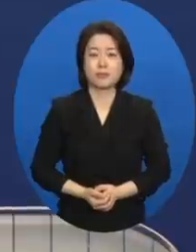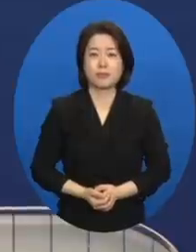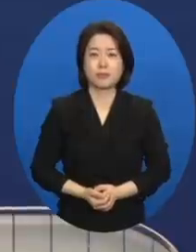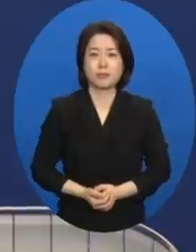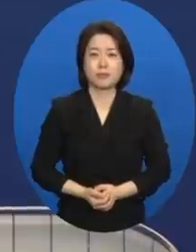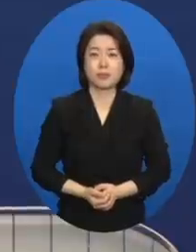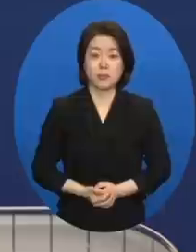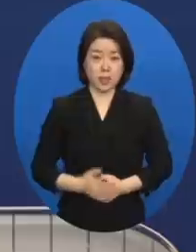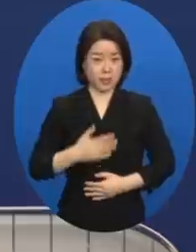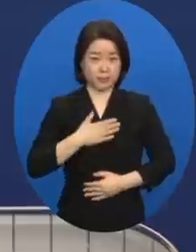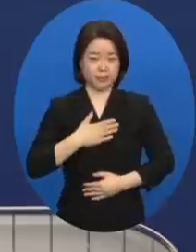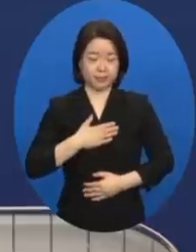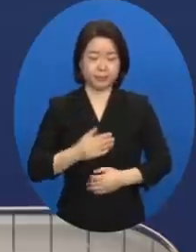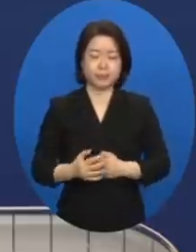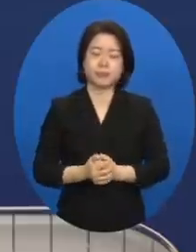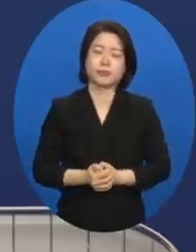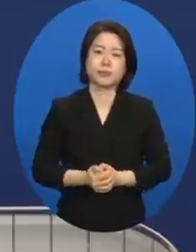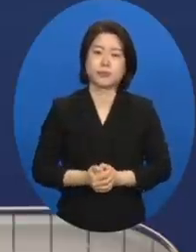저는